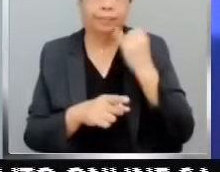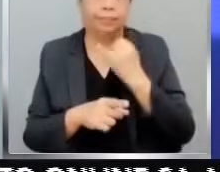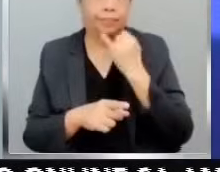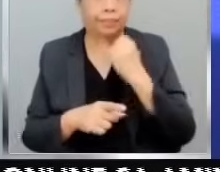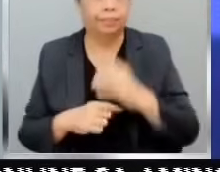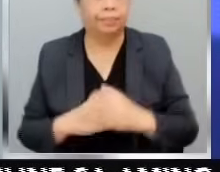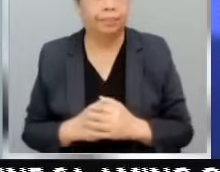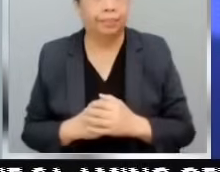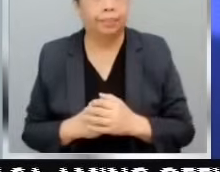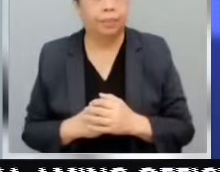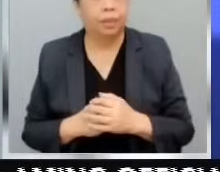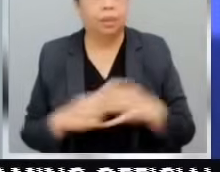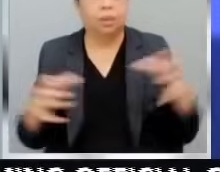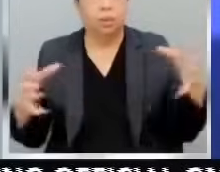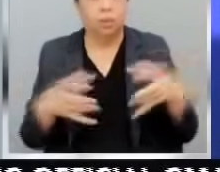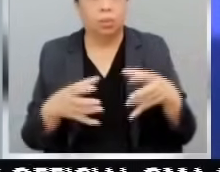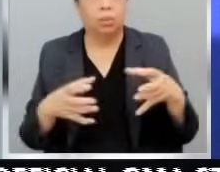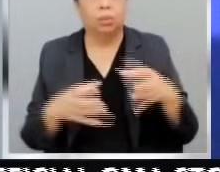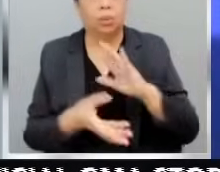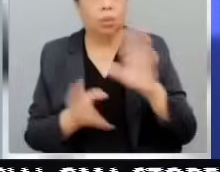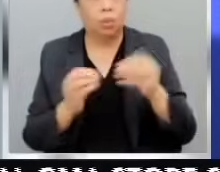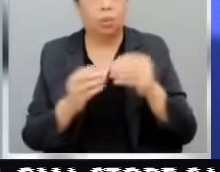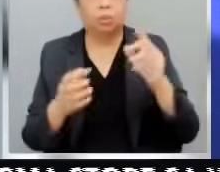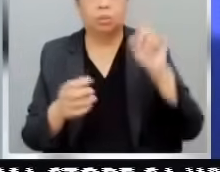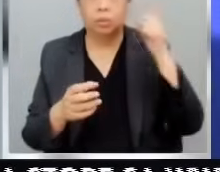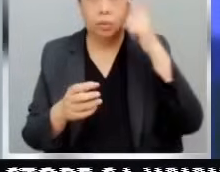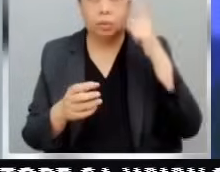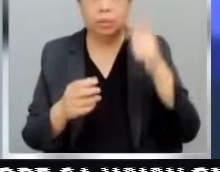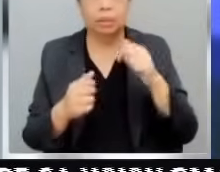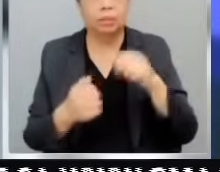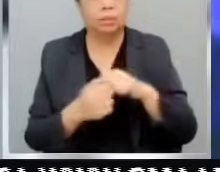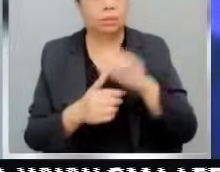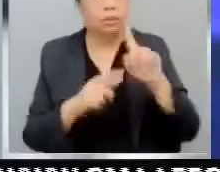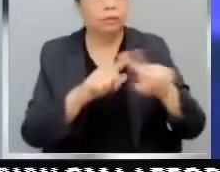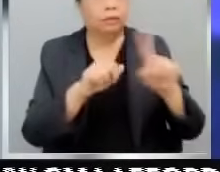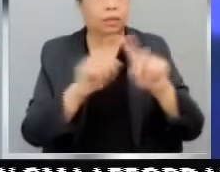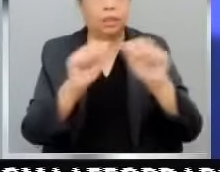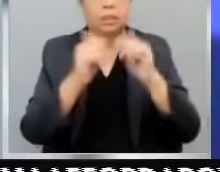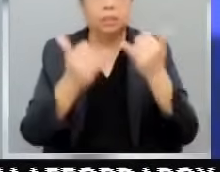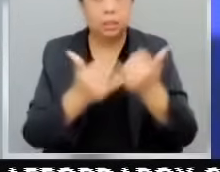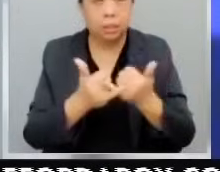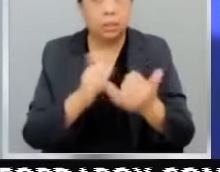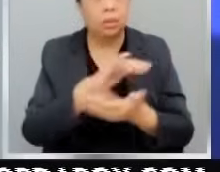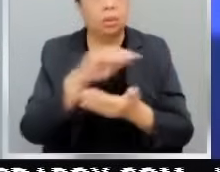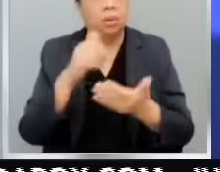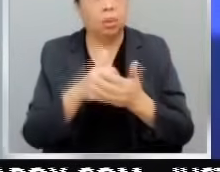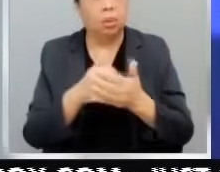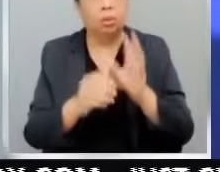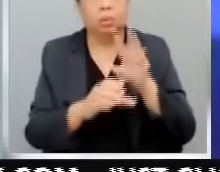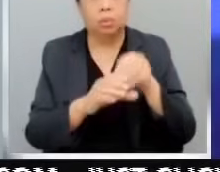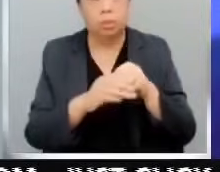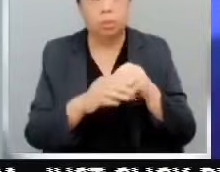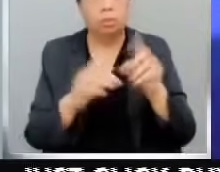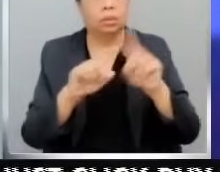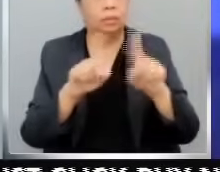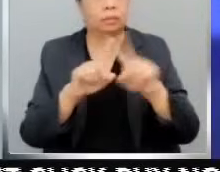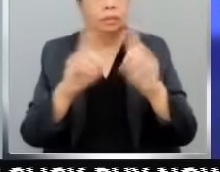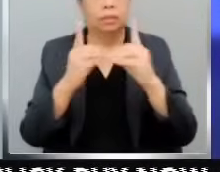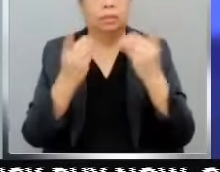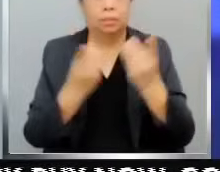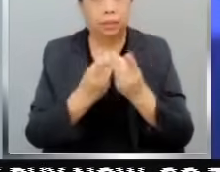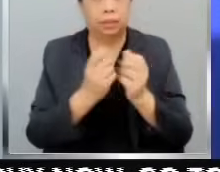government approach. Lahat po ng mga ahensya, lahat po ng mga departamento ay